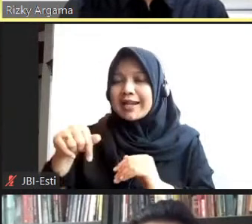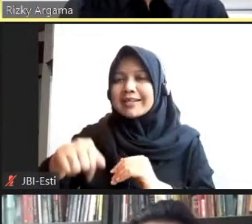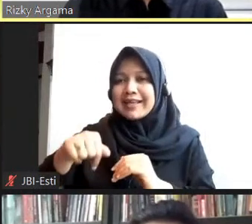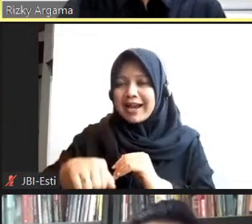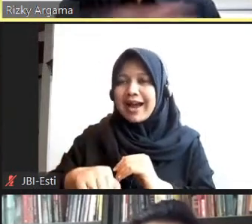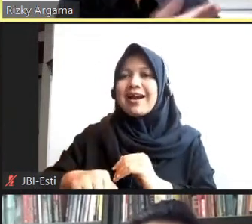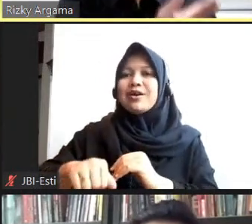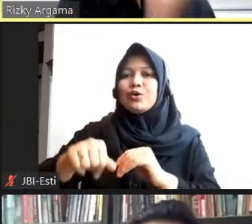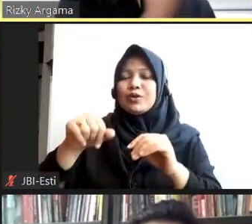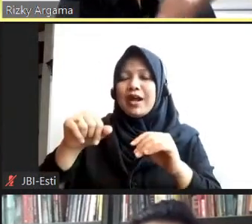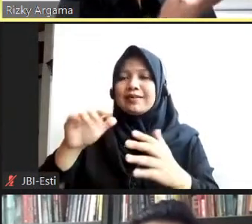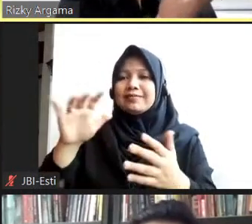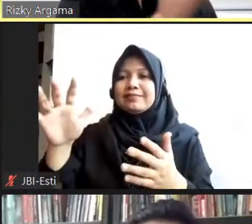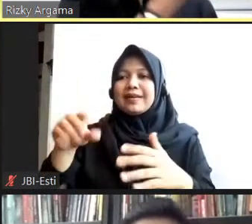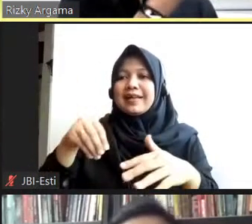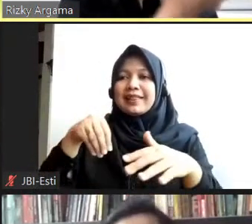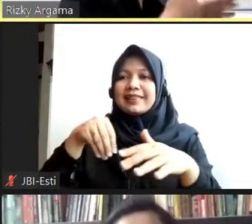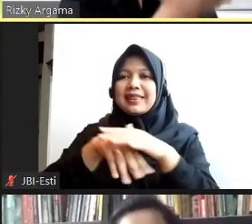Jadi 5 edisi yang